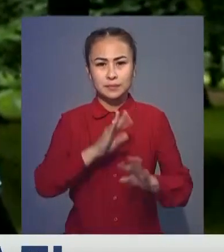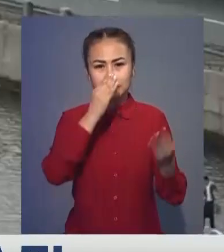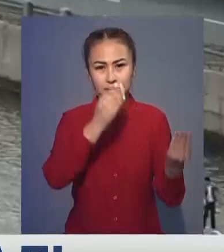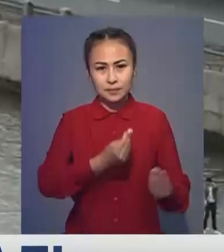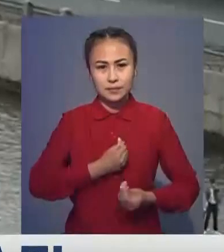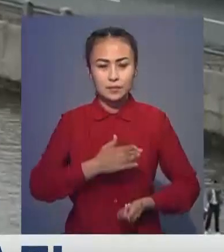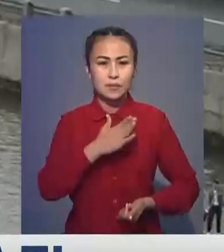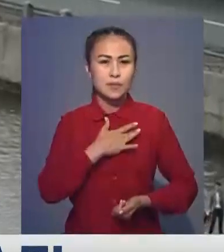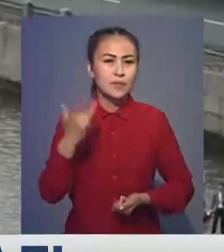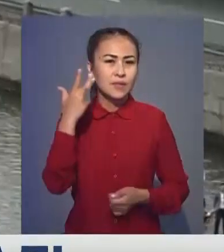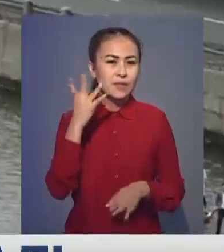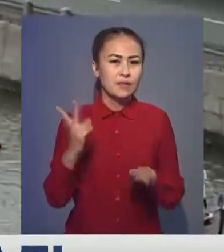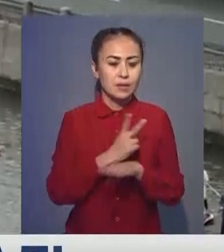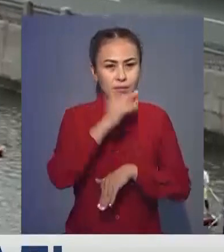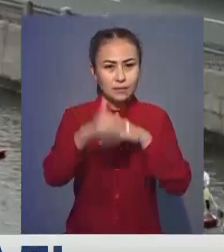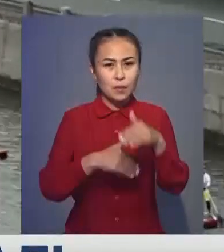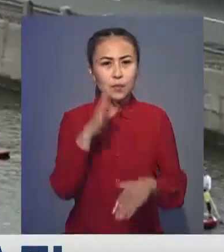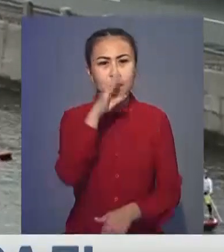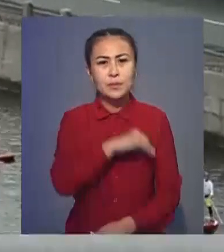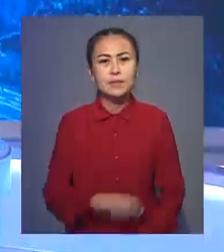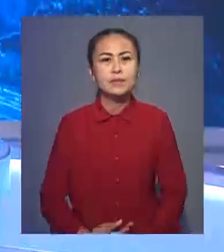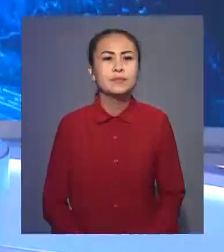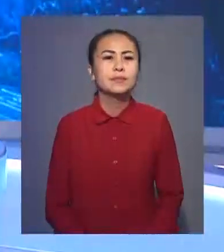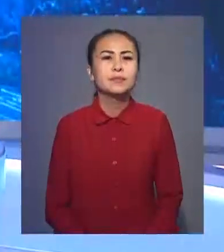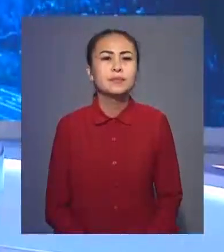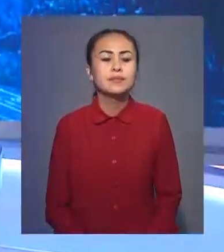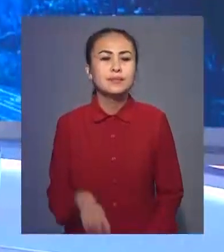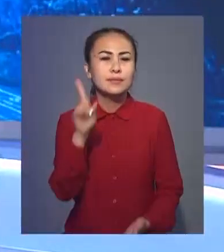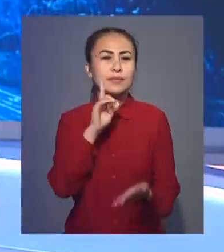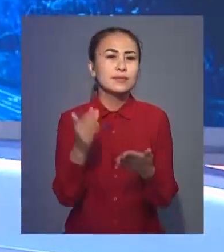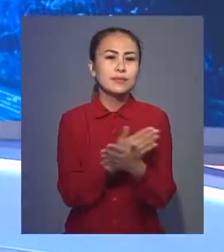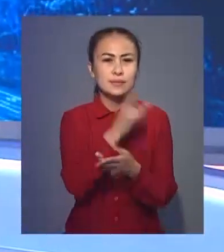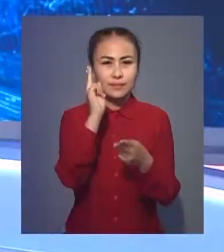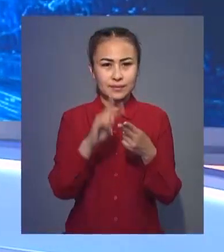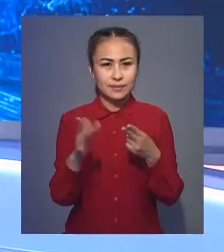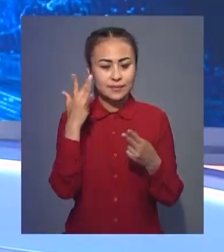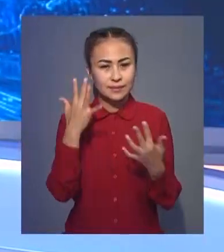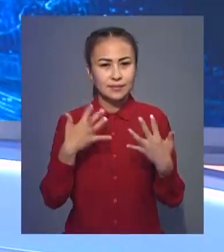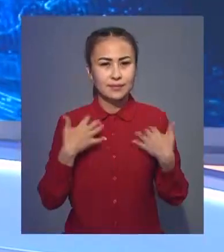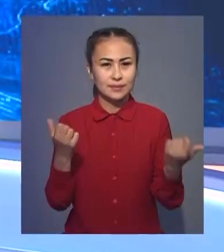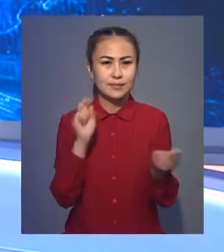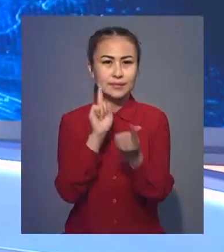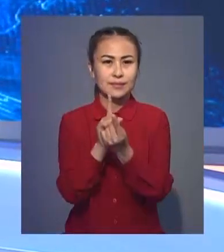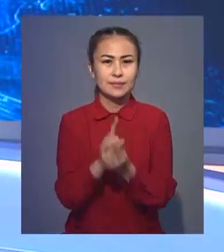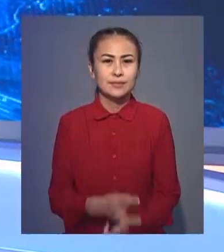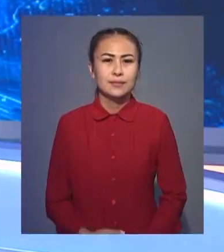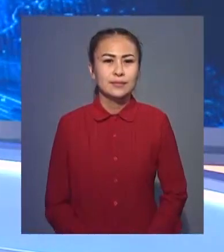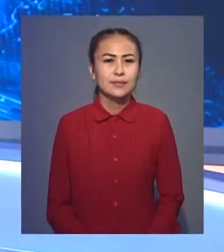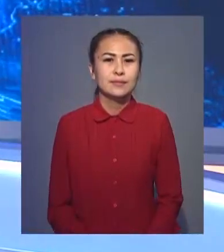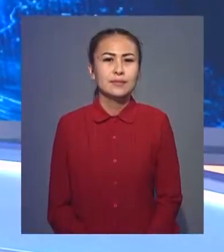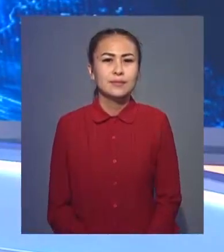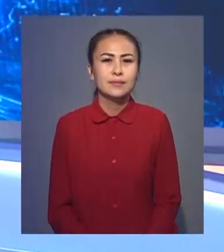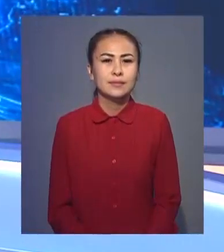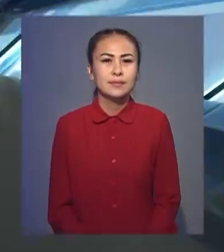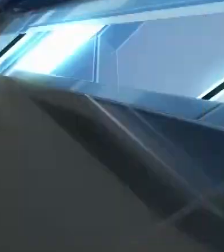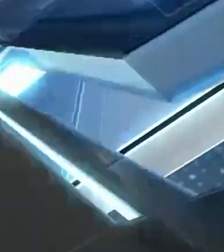Өзім Неваға 2 мәрте сүңгіп алдым. Осы уақытта келіп жеткен ақпараттар легі тәмам. Амандықта қайта жүздескенше.